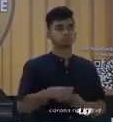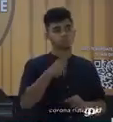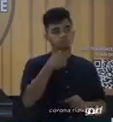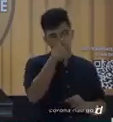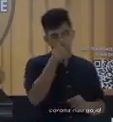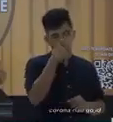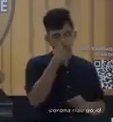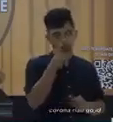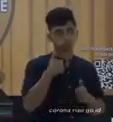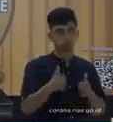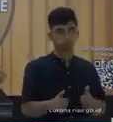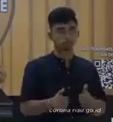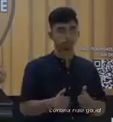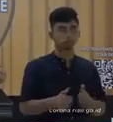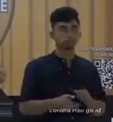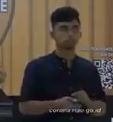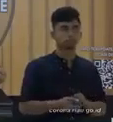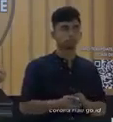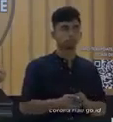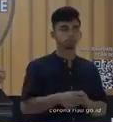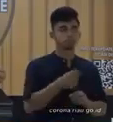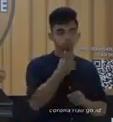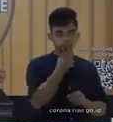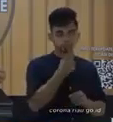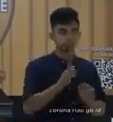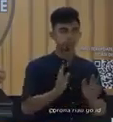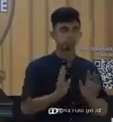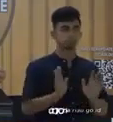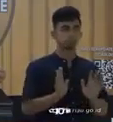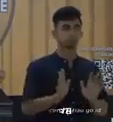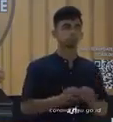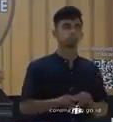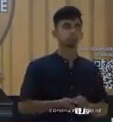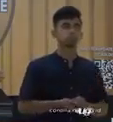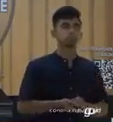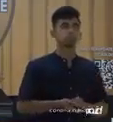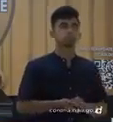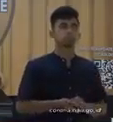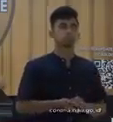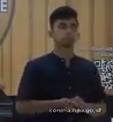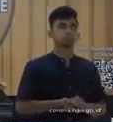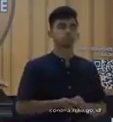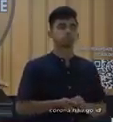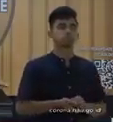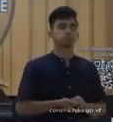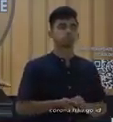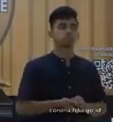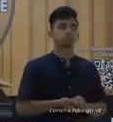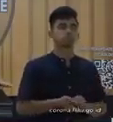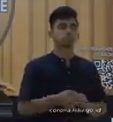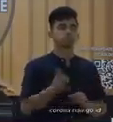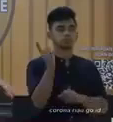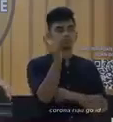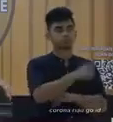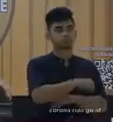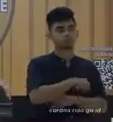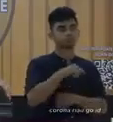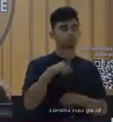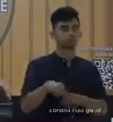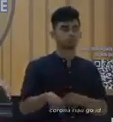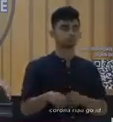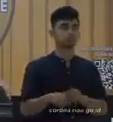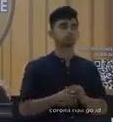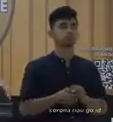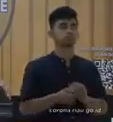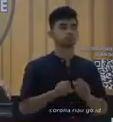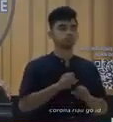bisa melawan tanpa obat. Itu namanya herd immunity. Nah, permasalahannya COVID-19 tidak